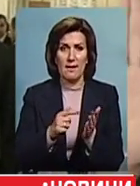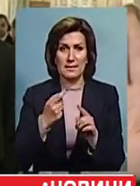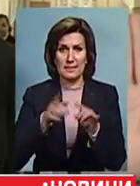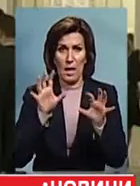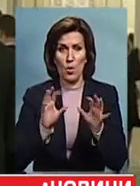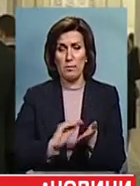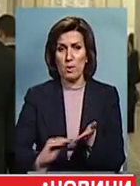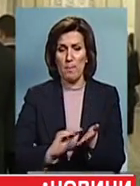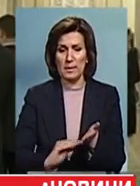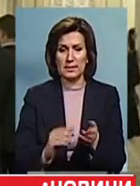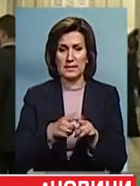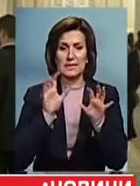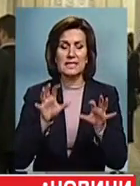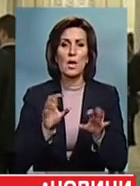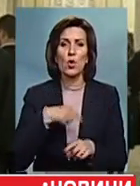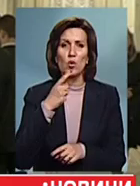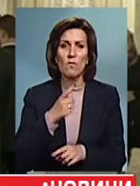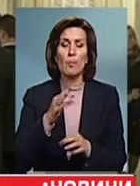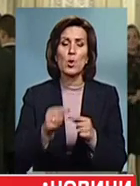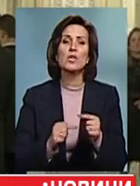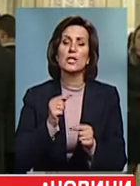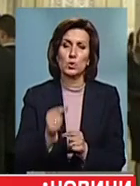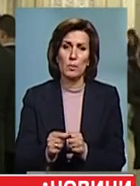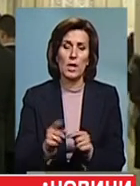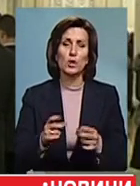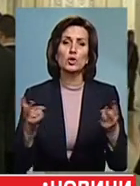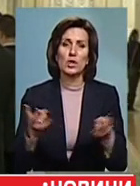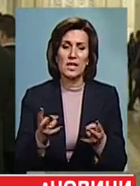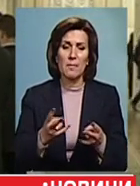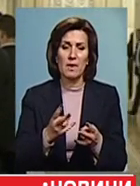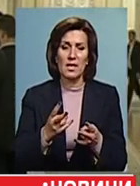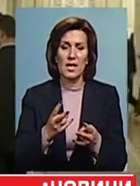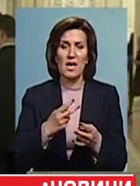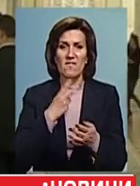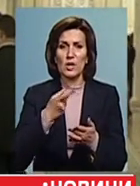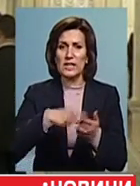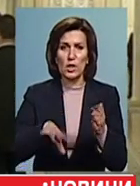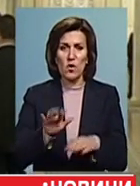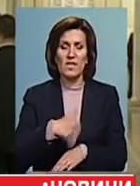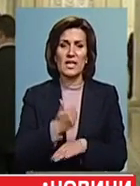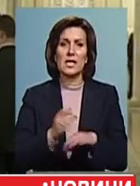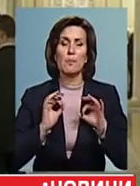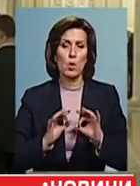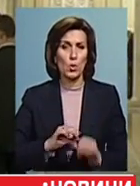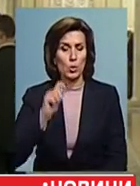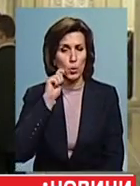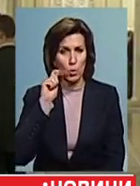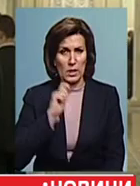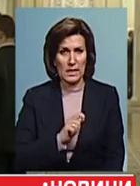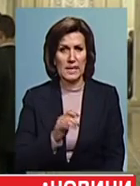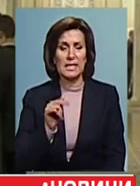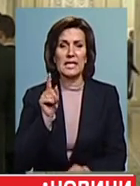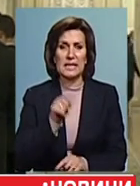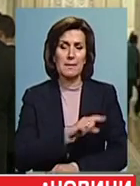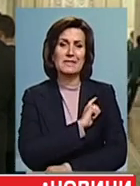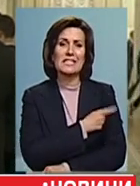закон прописаний. Цей закон говорить про наступне, що треба виказати недовіру Генеральній прокуратурі України і